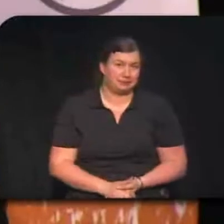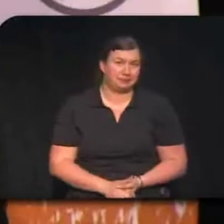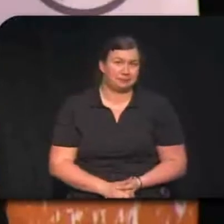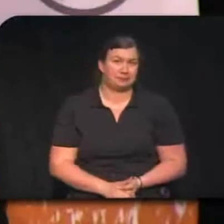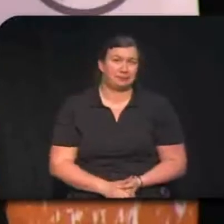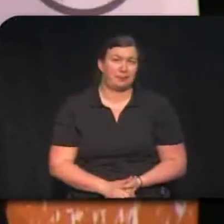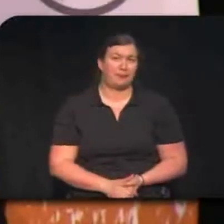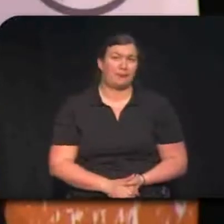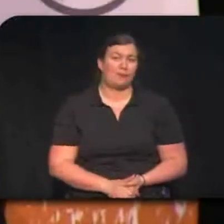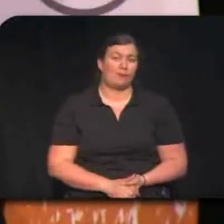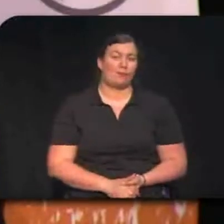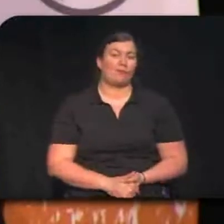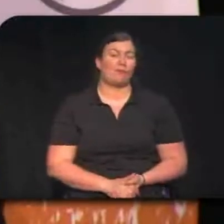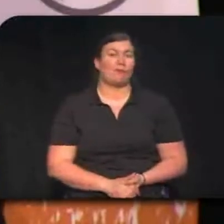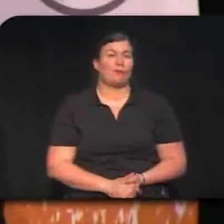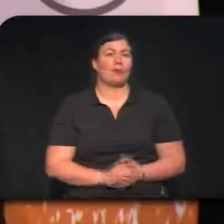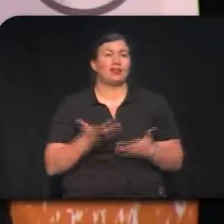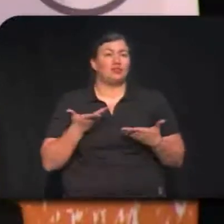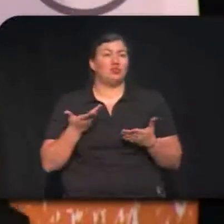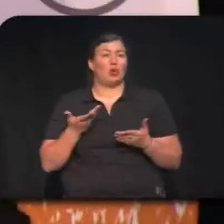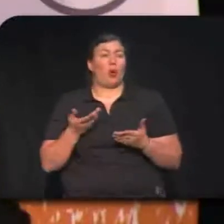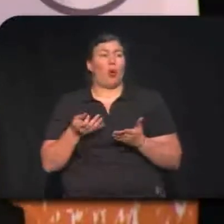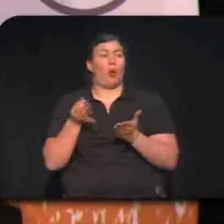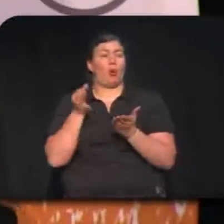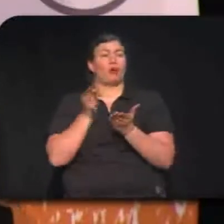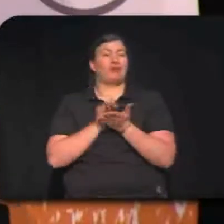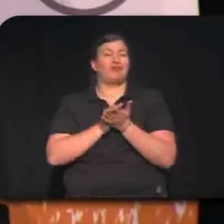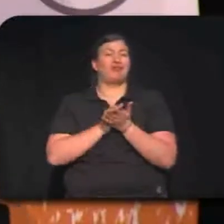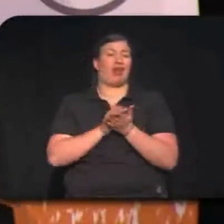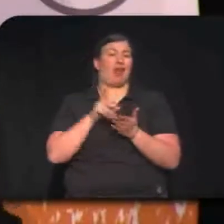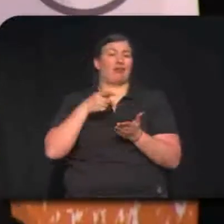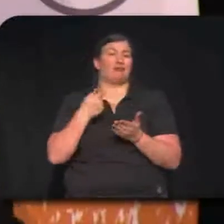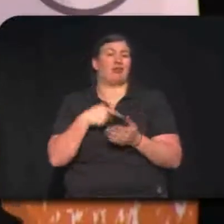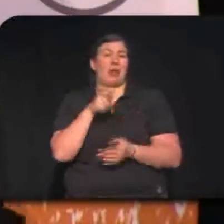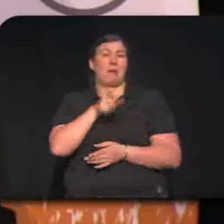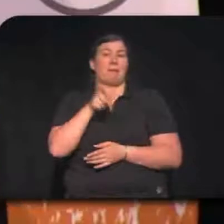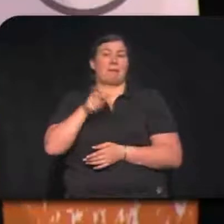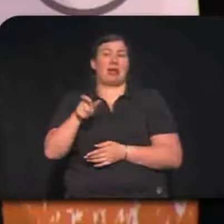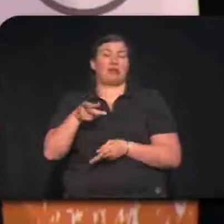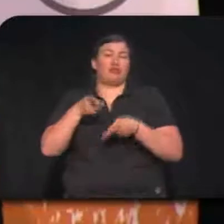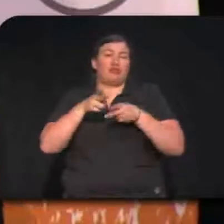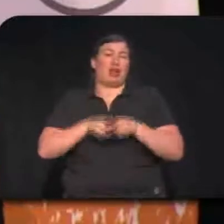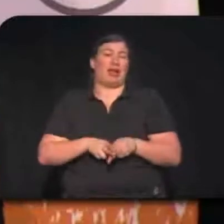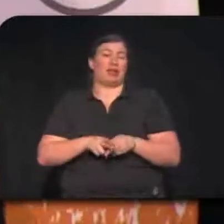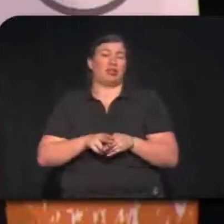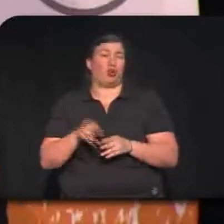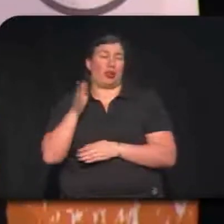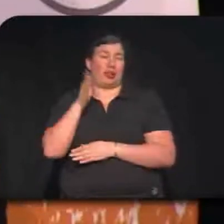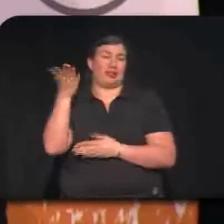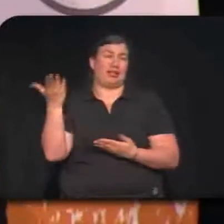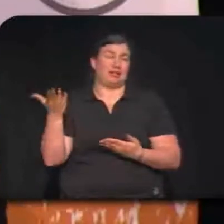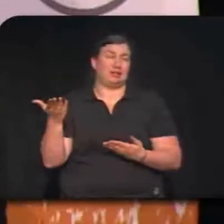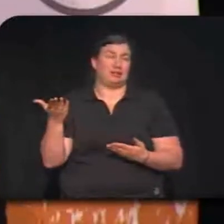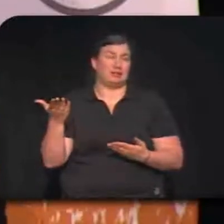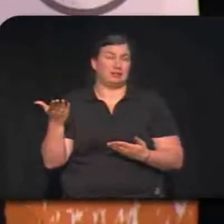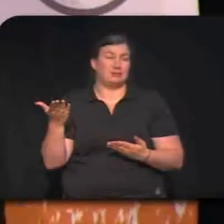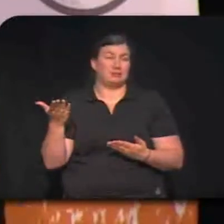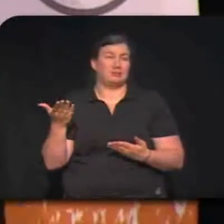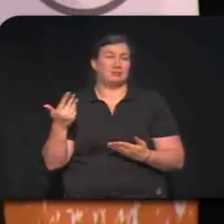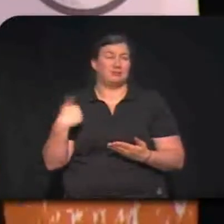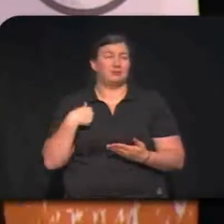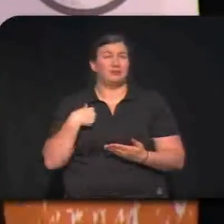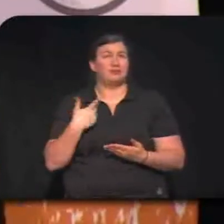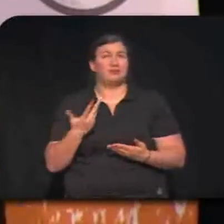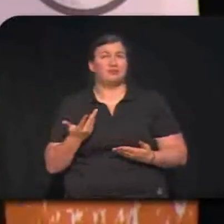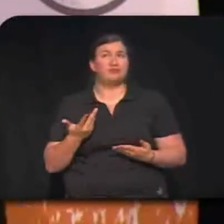das ist sag ich mal der Kern des Ganzen das ist halt eben menschenrechtsorientiert dass es sich am piratenkodex orientiert und dass sie halt damit